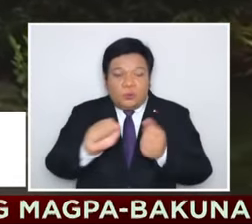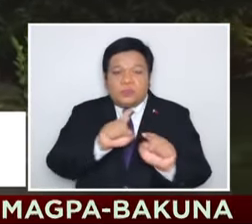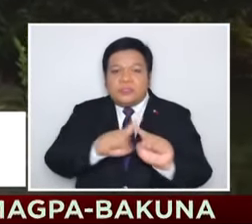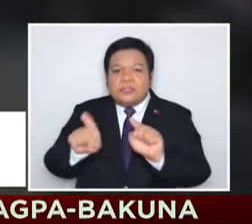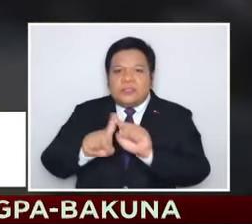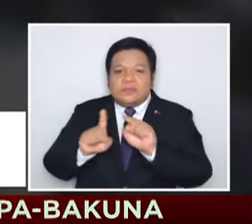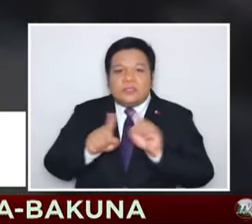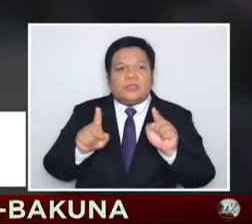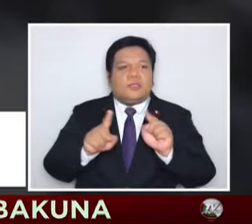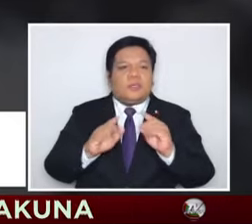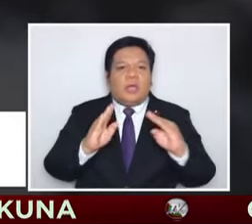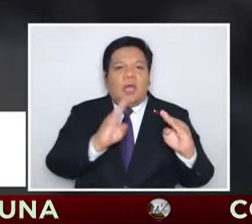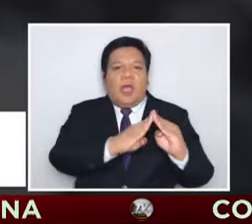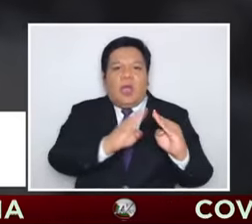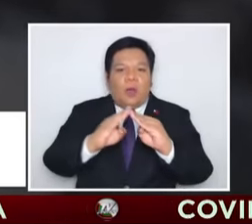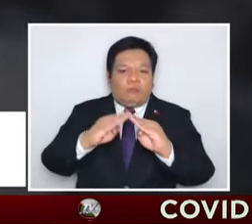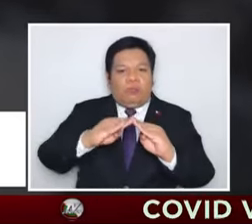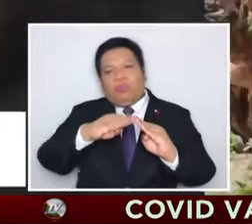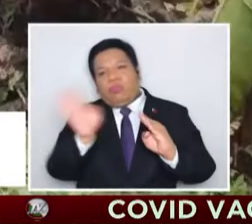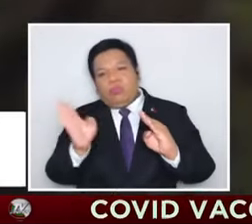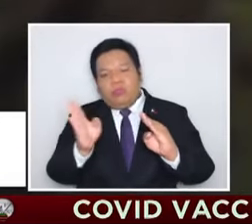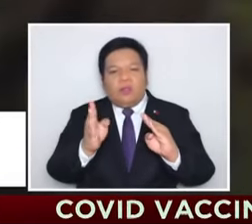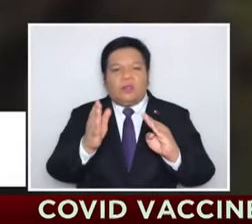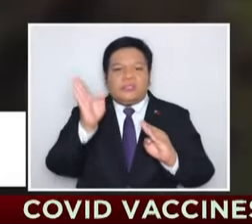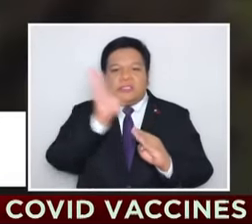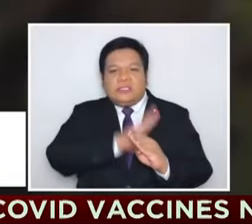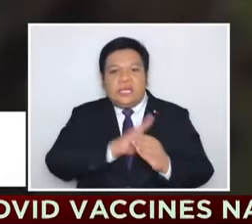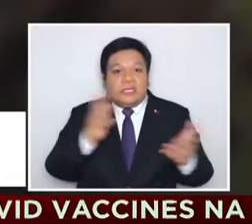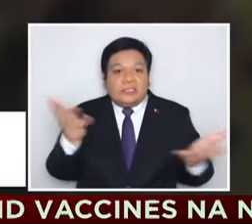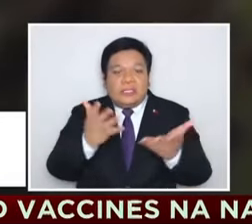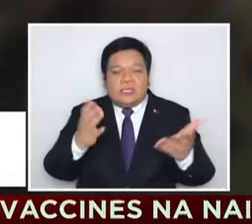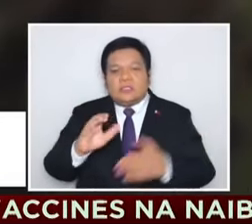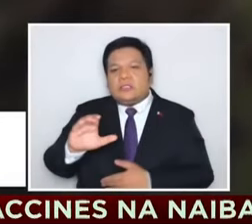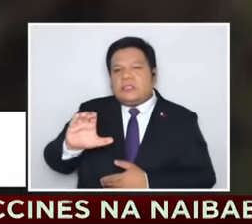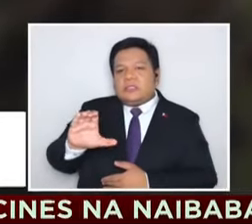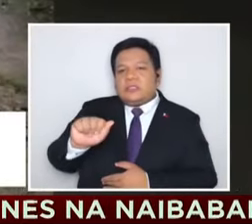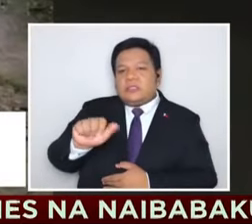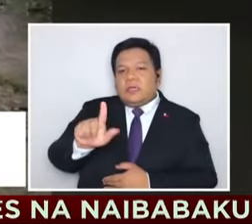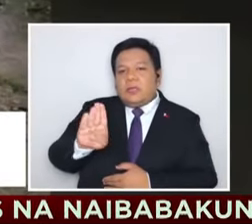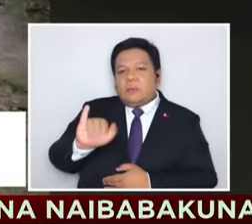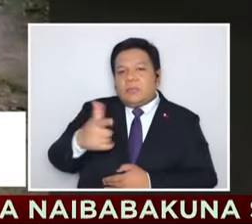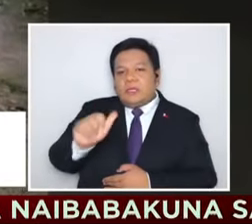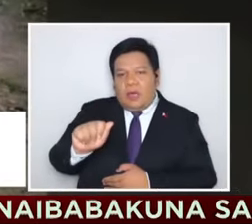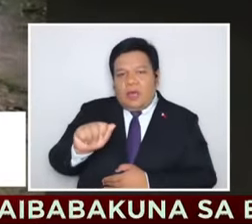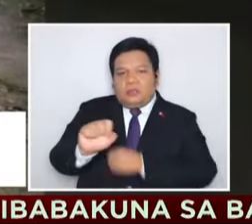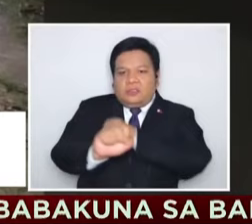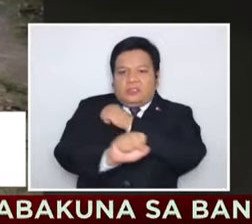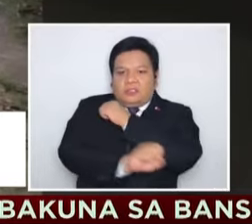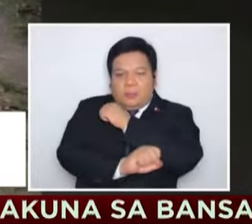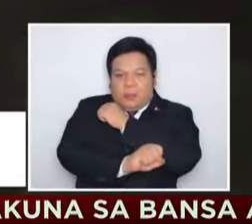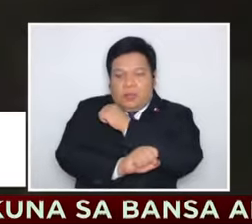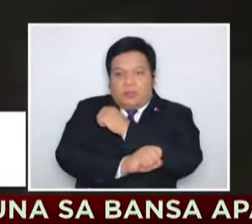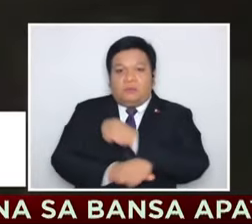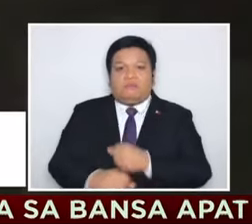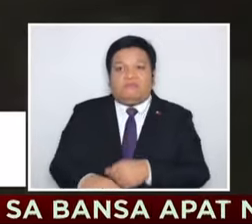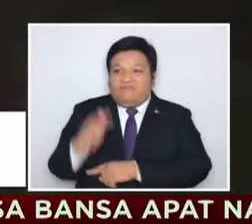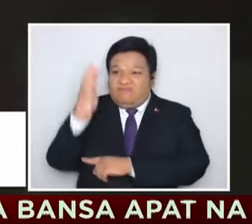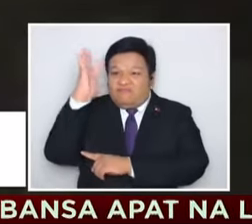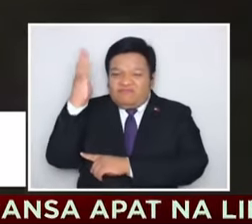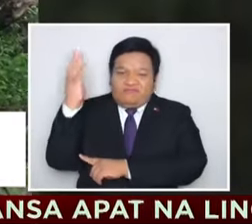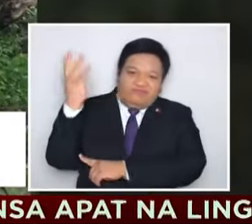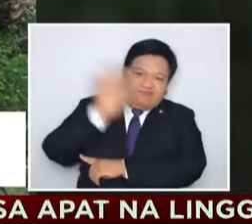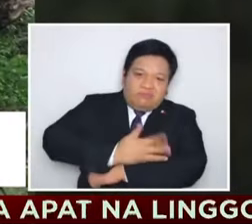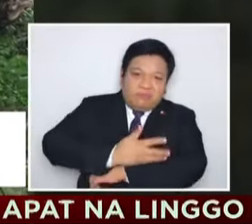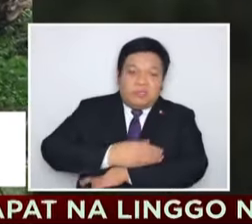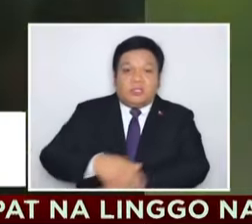Barangay Poblacion sa Kalbiga, Samar. Nagtumbahan din ang mga puno, pati mga poste ng kuryente sa